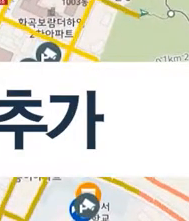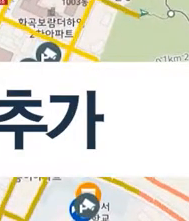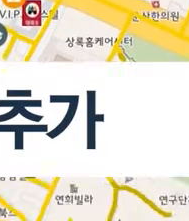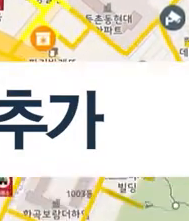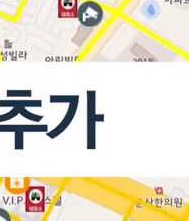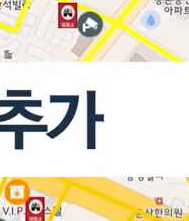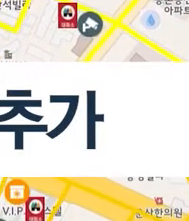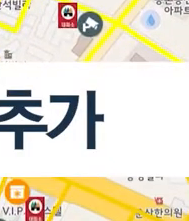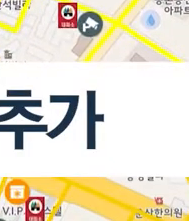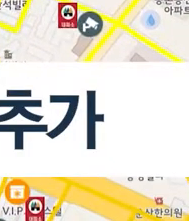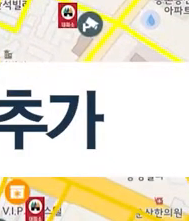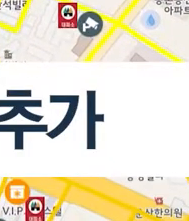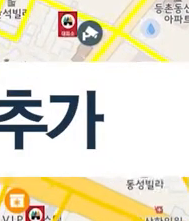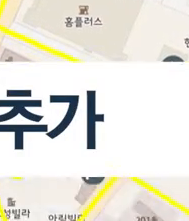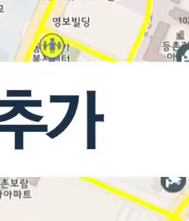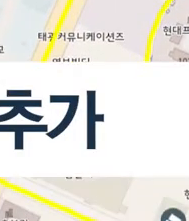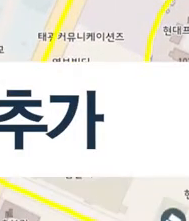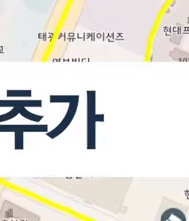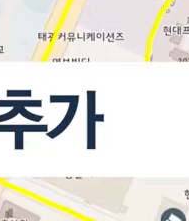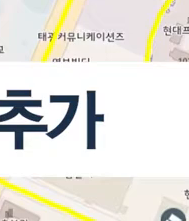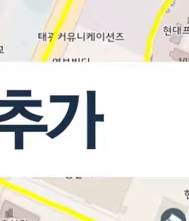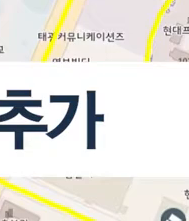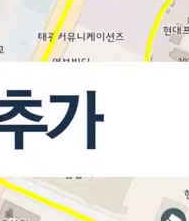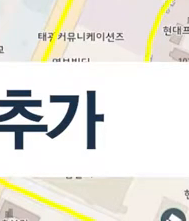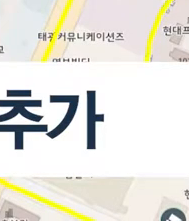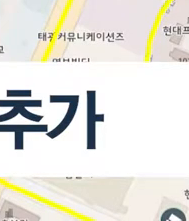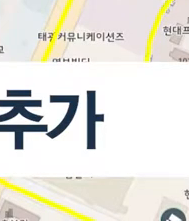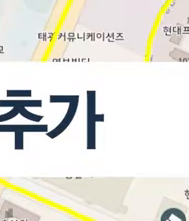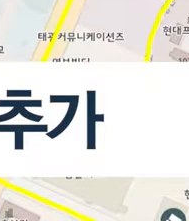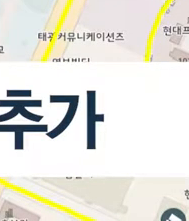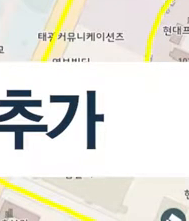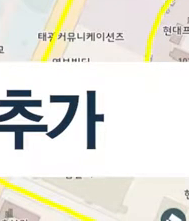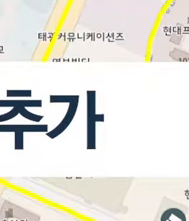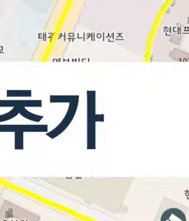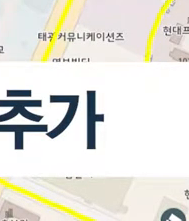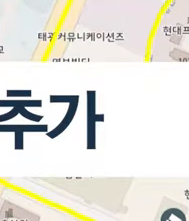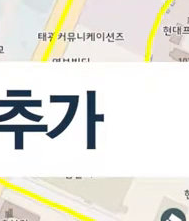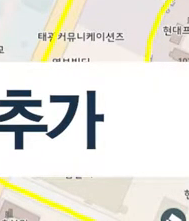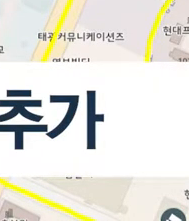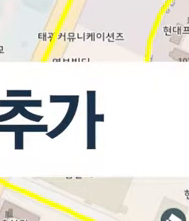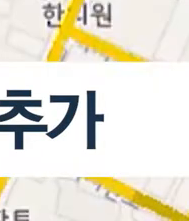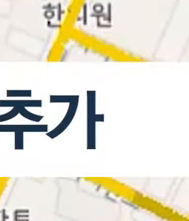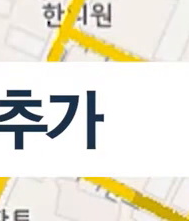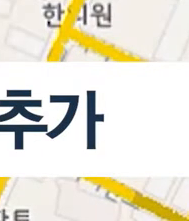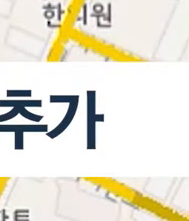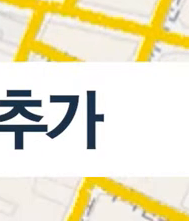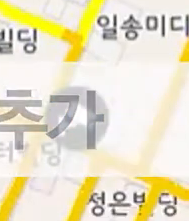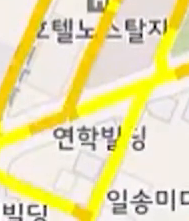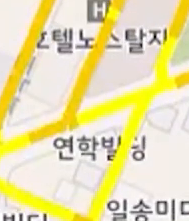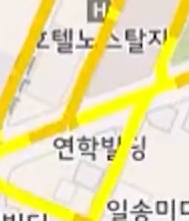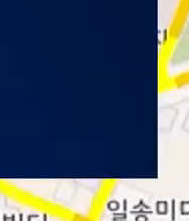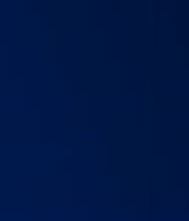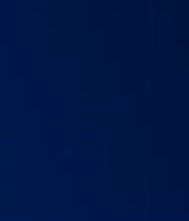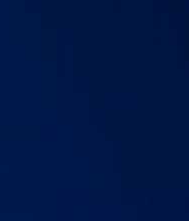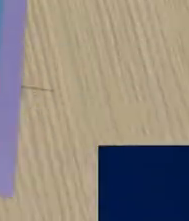실생활에 필요한 다양한 정보를 총망라한 강서구 온라인 테마 지도에 다양한 안전시설 정보들이 추가됐습니다.